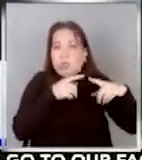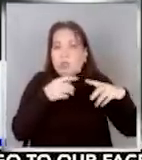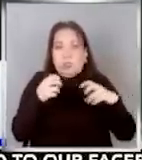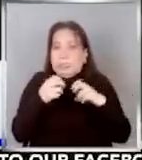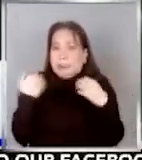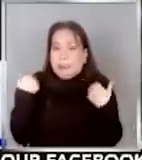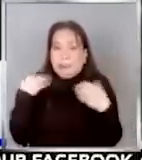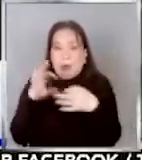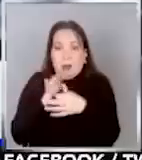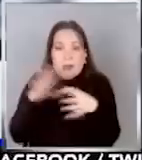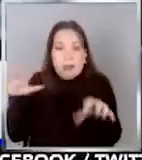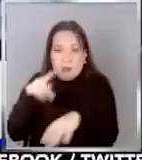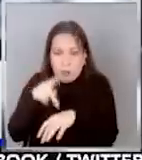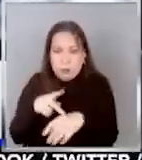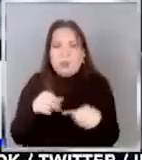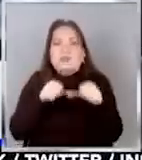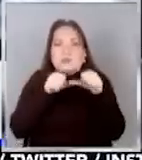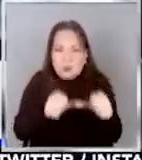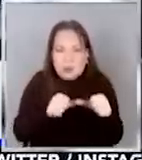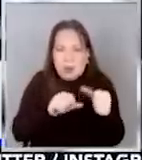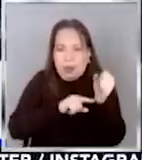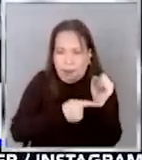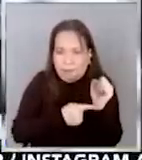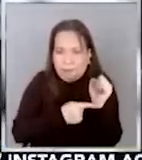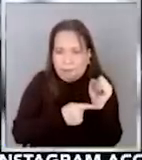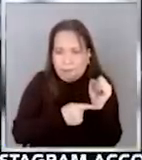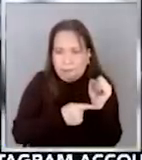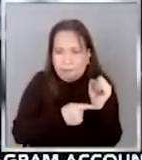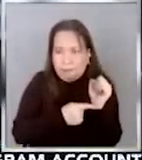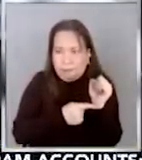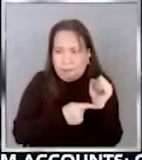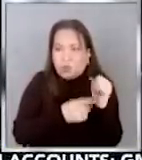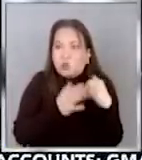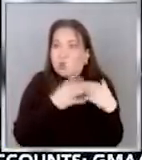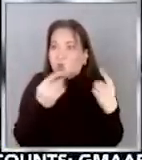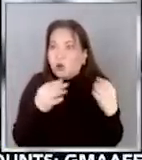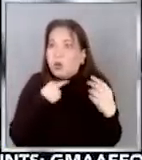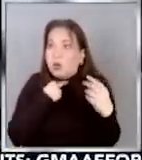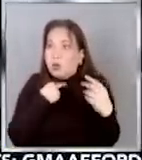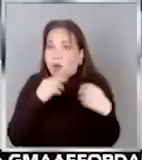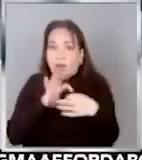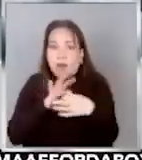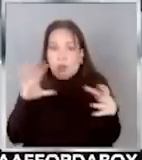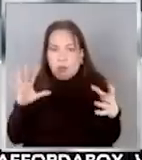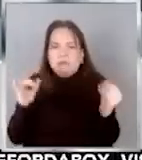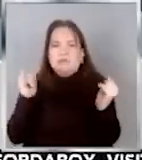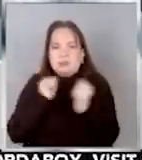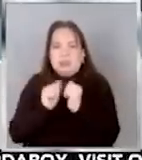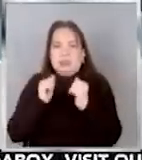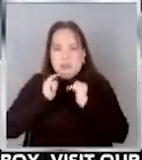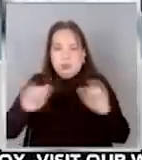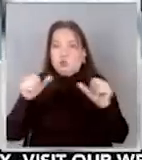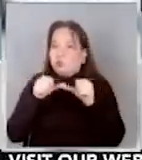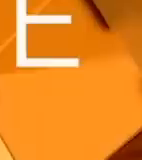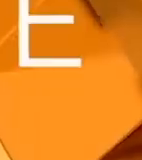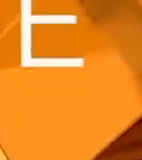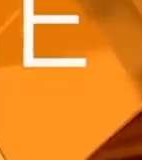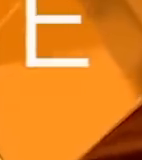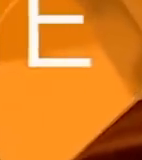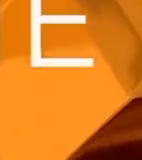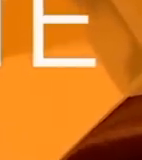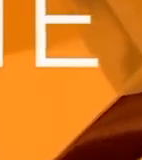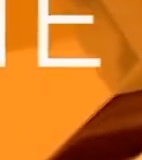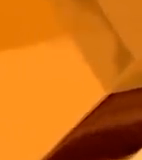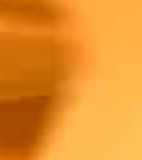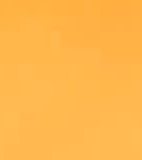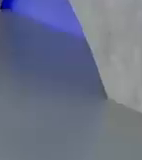ang Pilipinas. Para sa GMA Integrated News, Mark Salazar, Nakatutok 24 Oras.